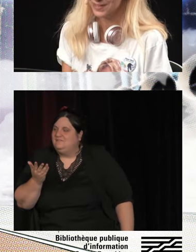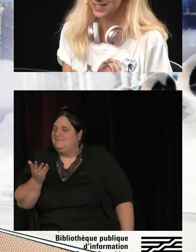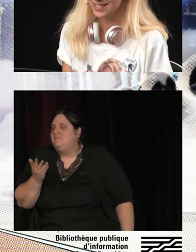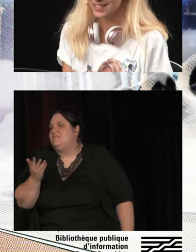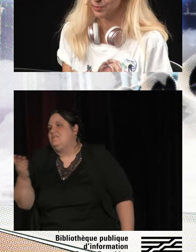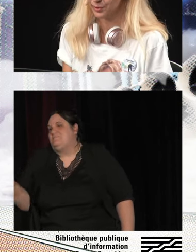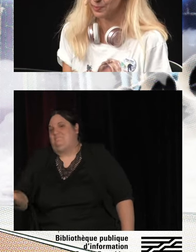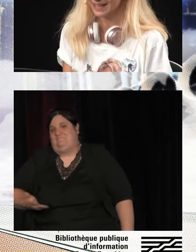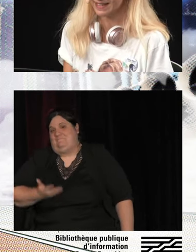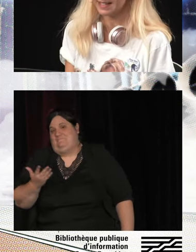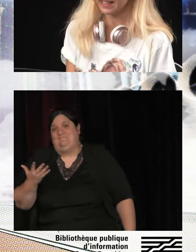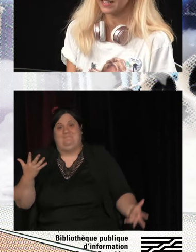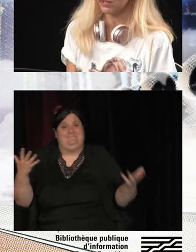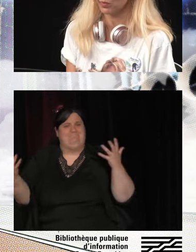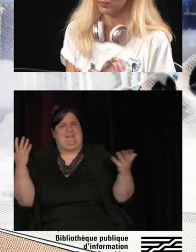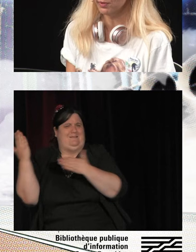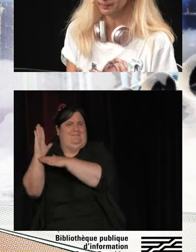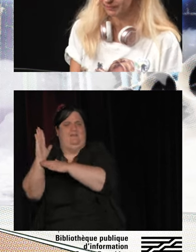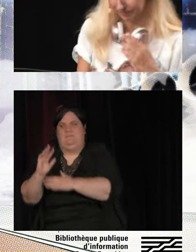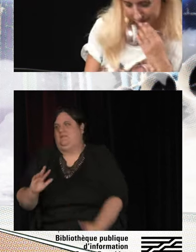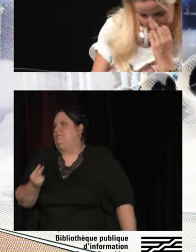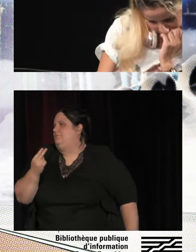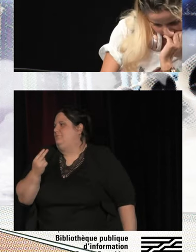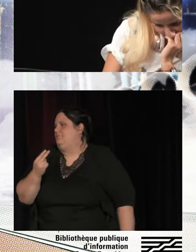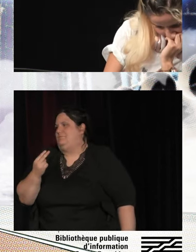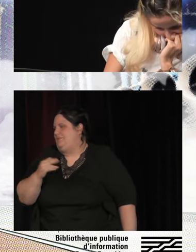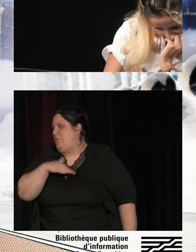Mais bon, c'est pour le spectacle. J'en peux plus.